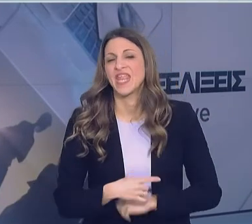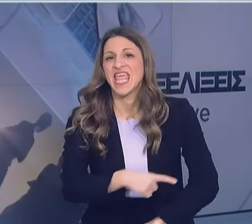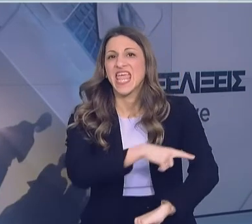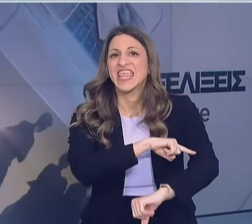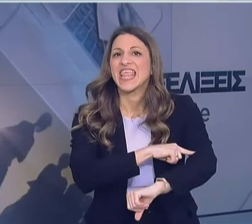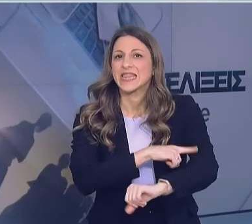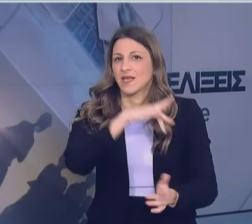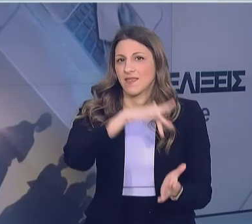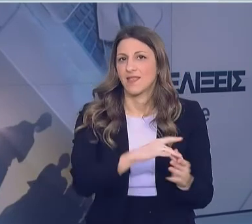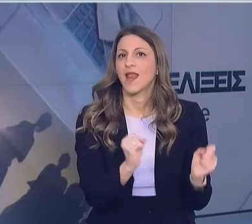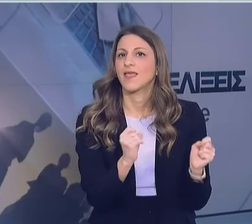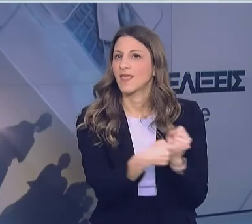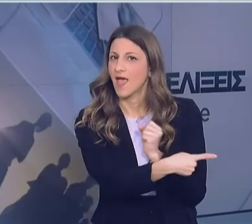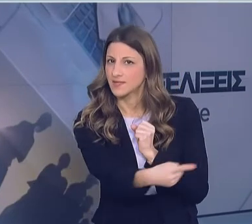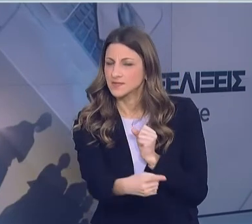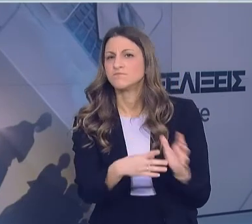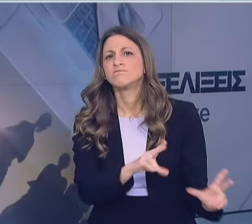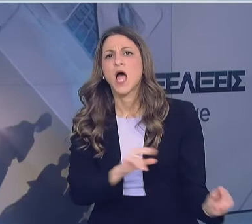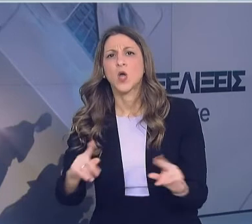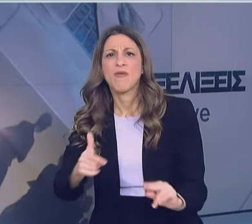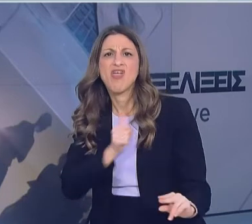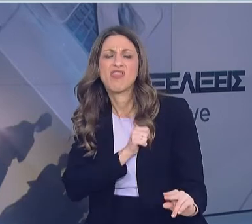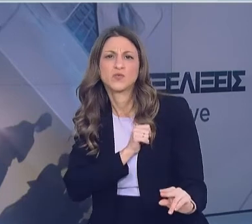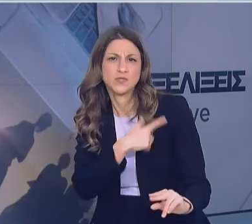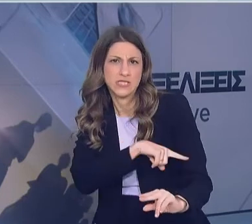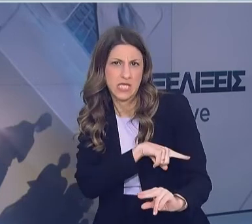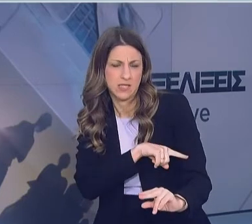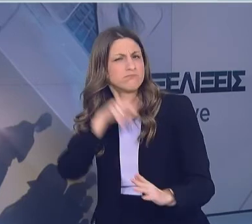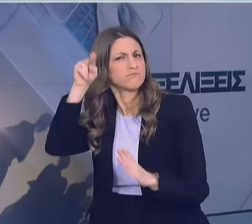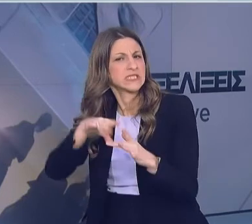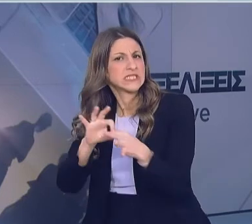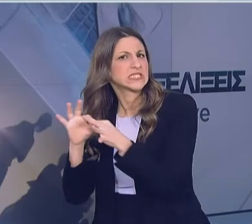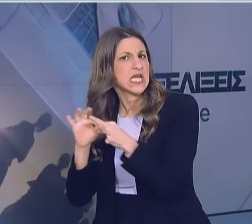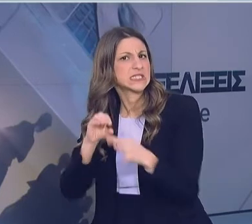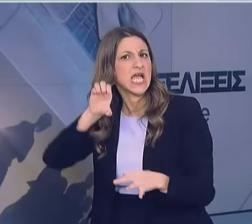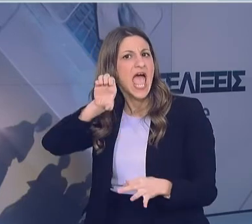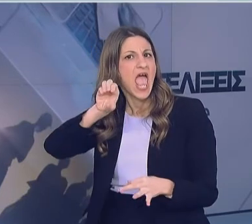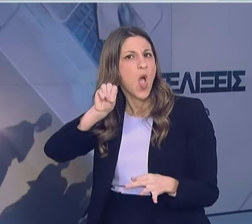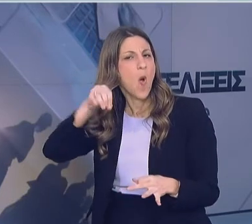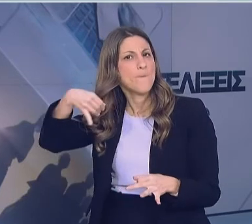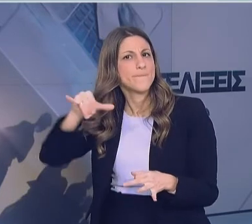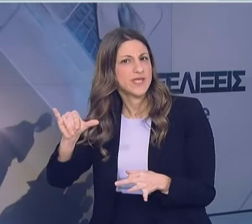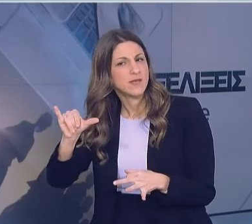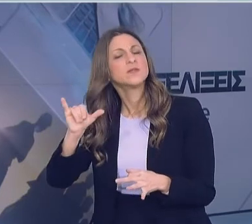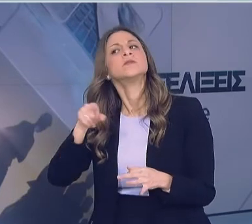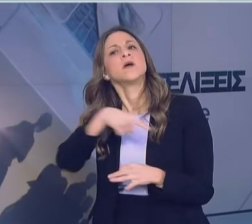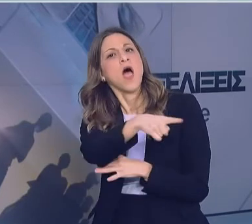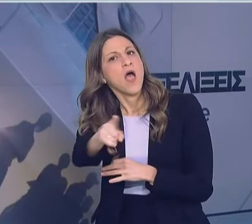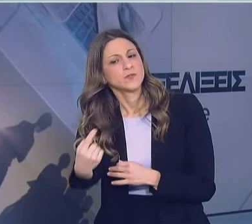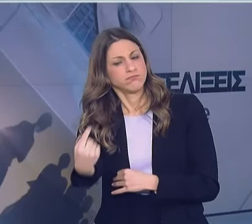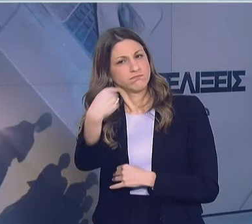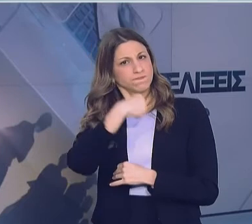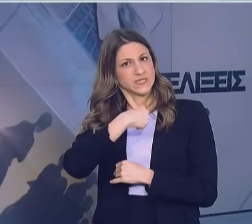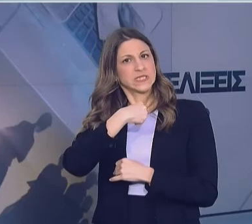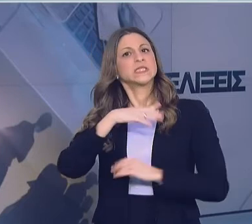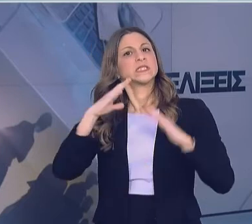κέντρων υγείας, καθώς και οι ιδιώτες γιατροί, συμβεβλημένοι με τον ΕΟΠΗ, θα μπορούν να επισκέφτονται κατοίκων τους ασθενείς που